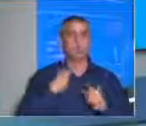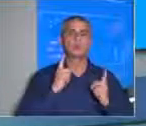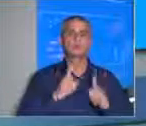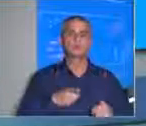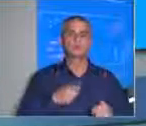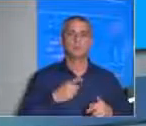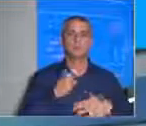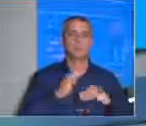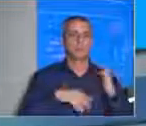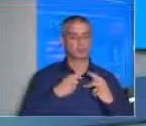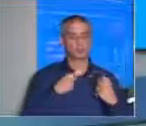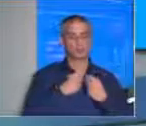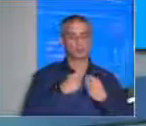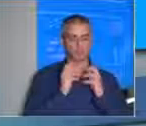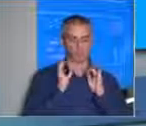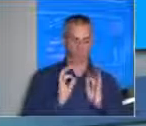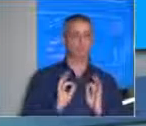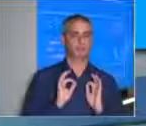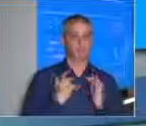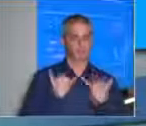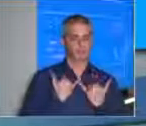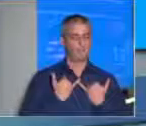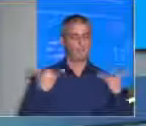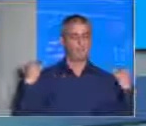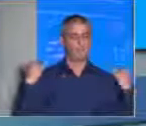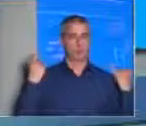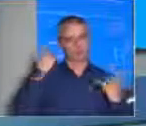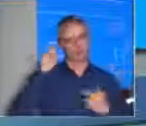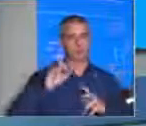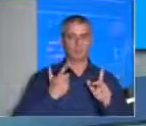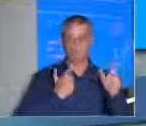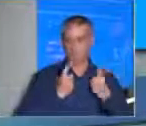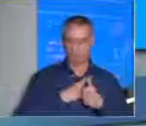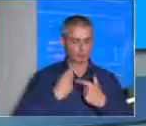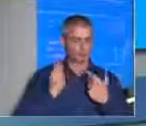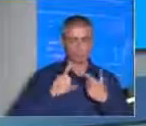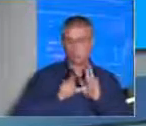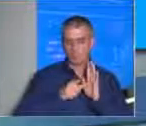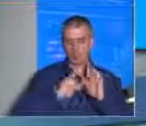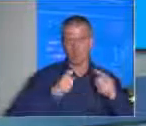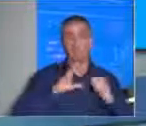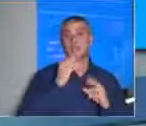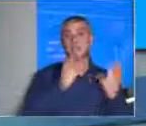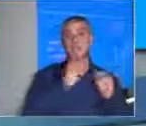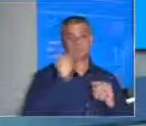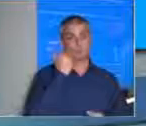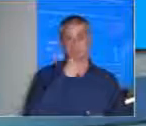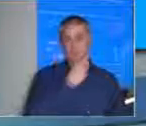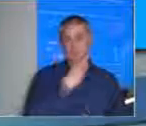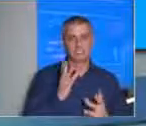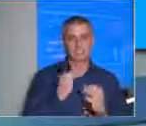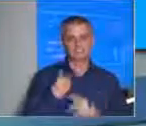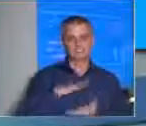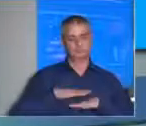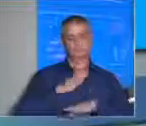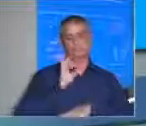צריכים לבנות כאן שותפות אמיתית בפיתוח מערכות נשק ואחרות עם הפנטגון, באמצעות